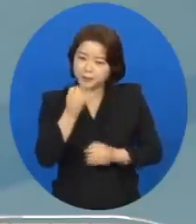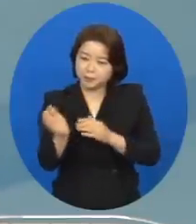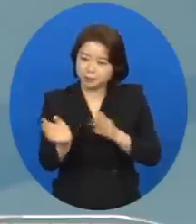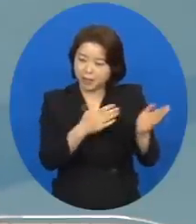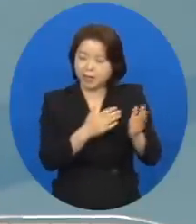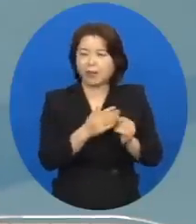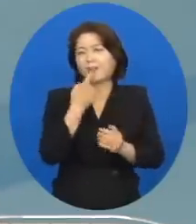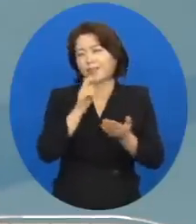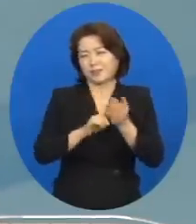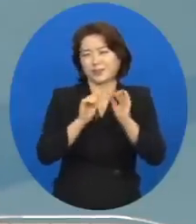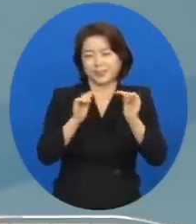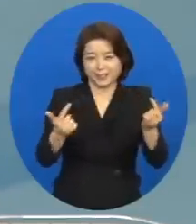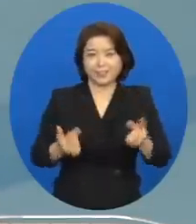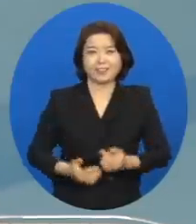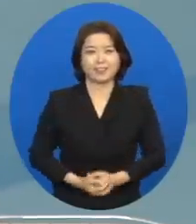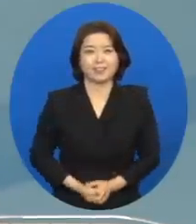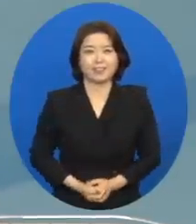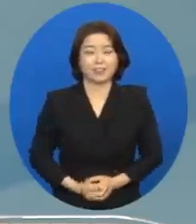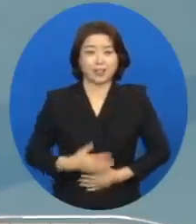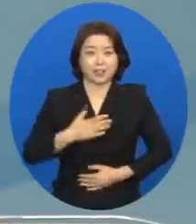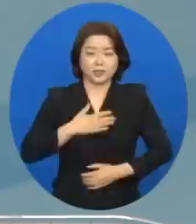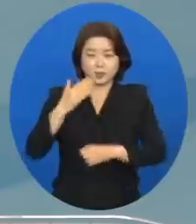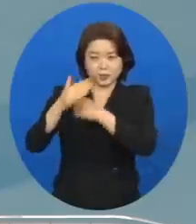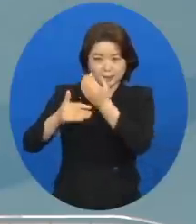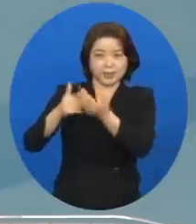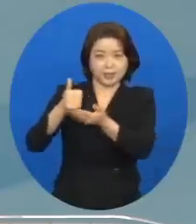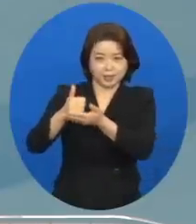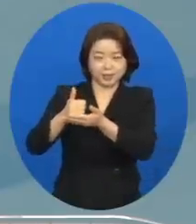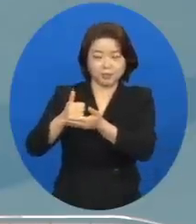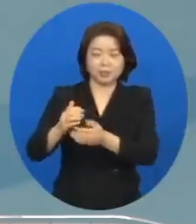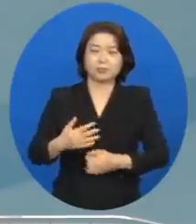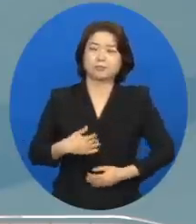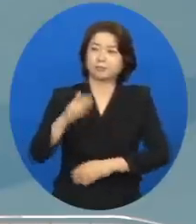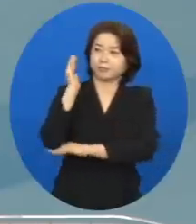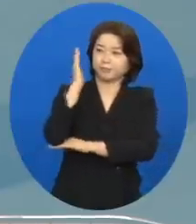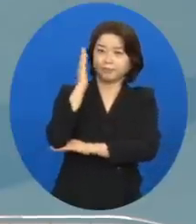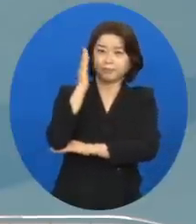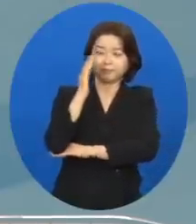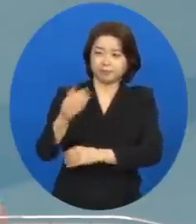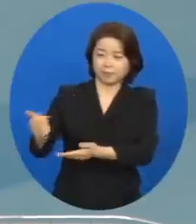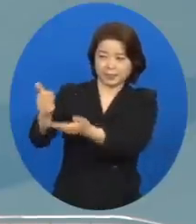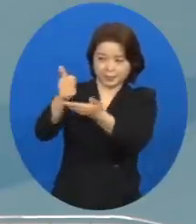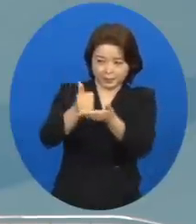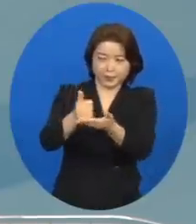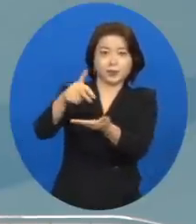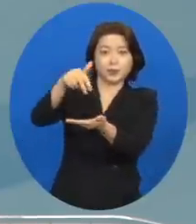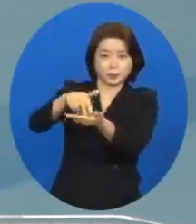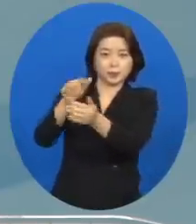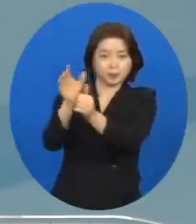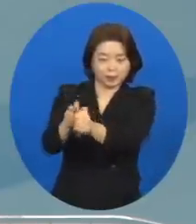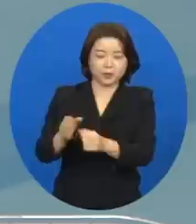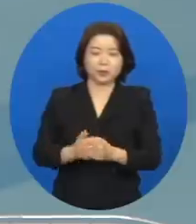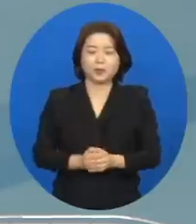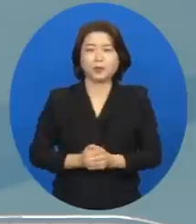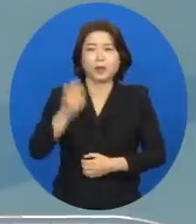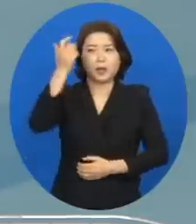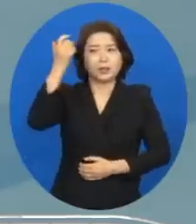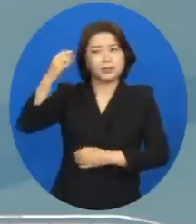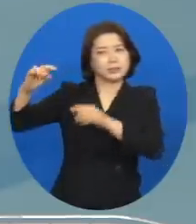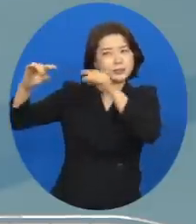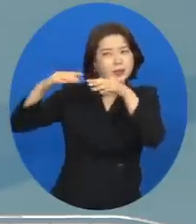않더라고요. 저는 하나님께서 저에게 설교자로 세우시고 영감을 부어주시지